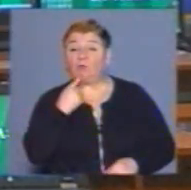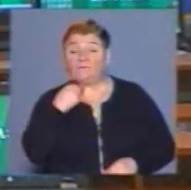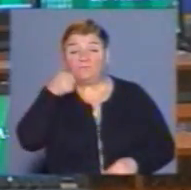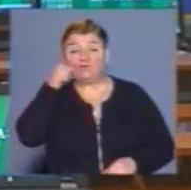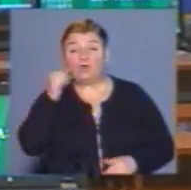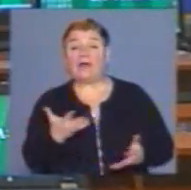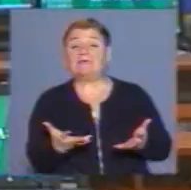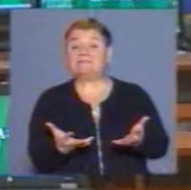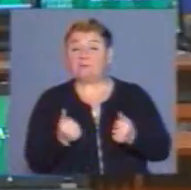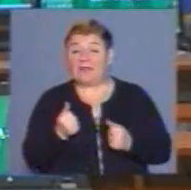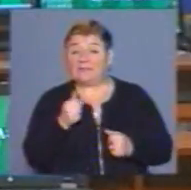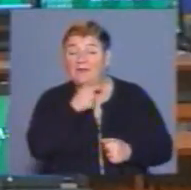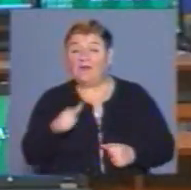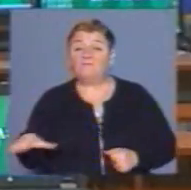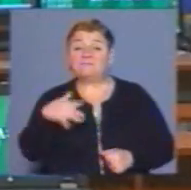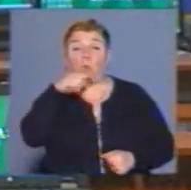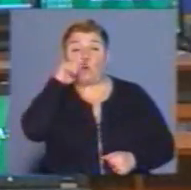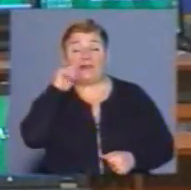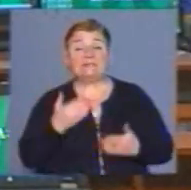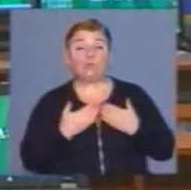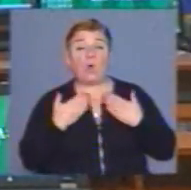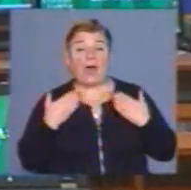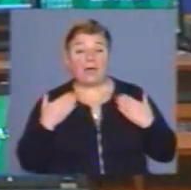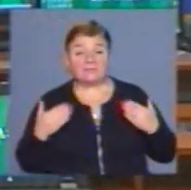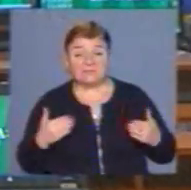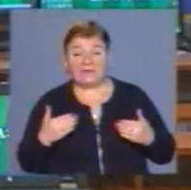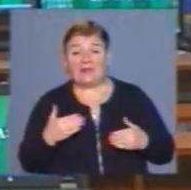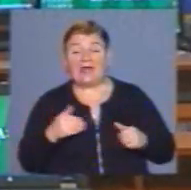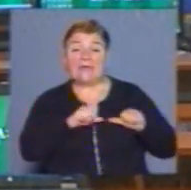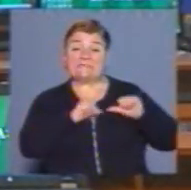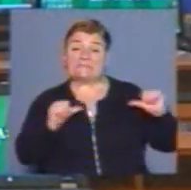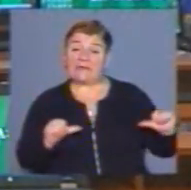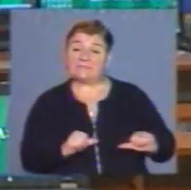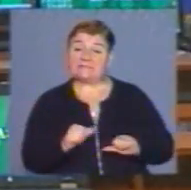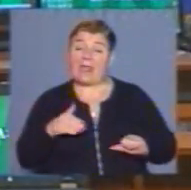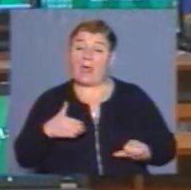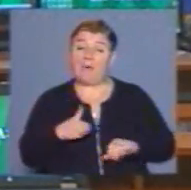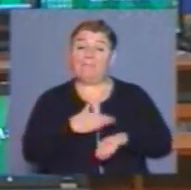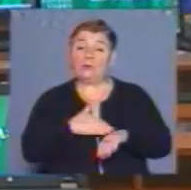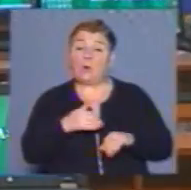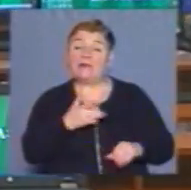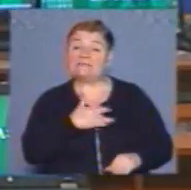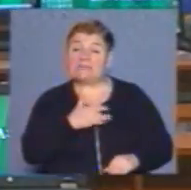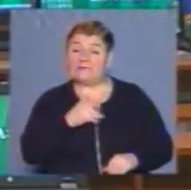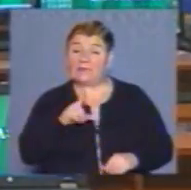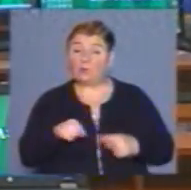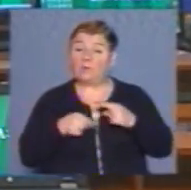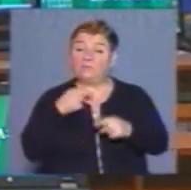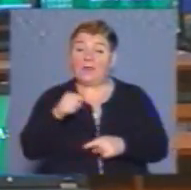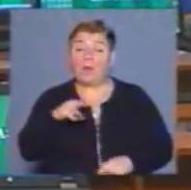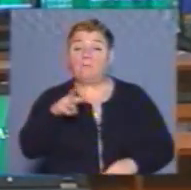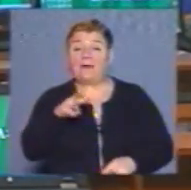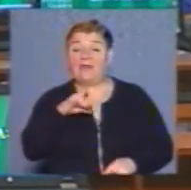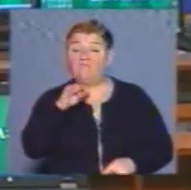переливання в Ужгороді під час всеукраїнської акції «Ланцюг милосердя». Про це розповіла завідувачка відділення комплектування донорських кадрів